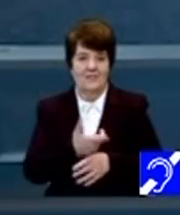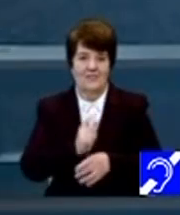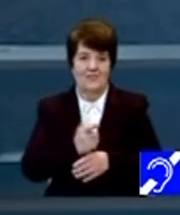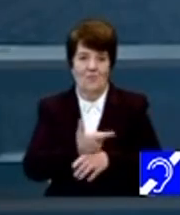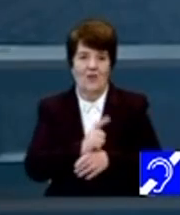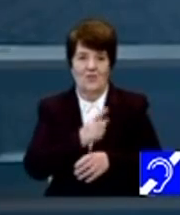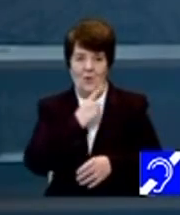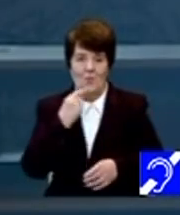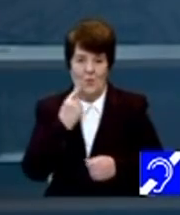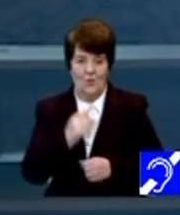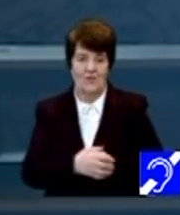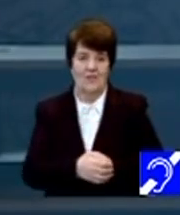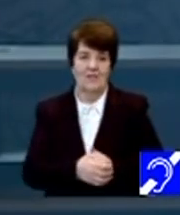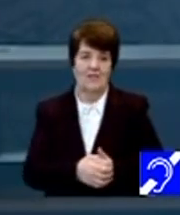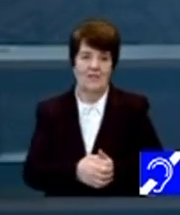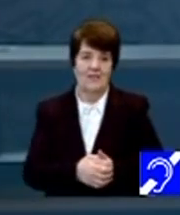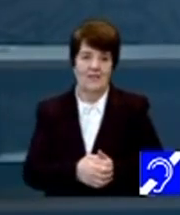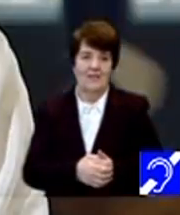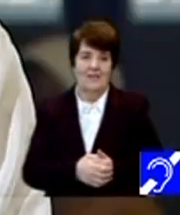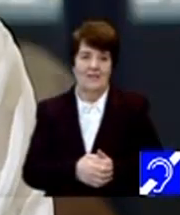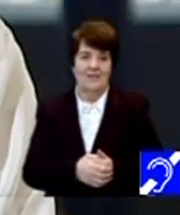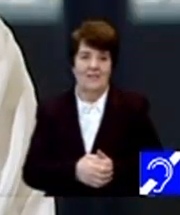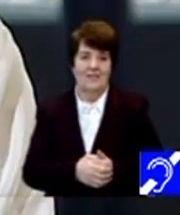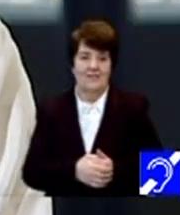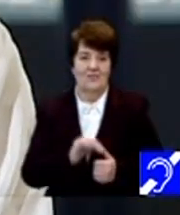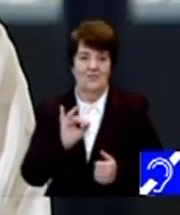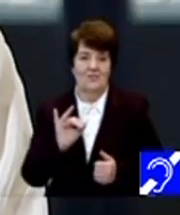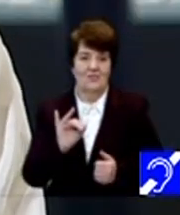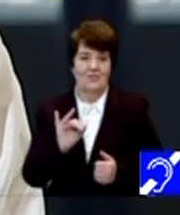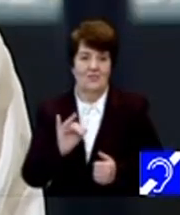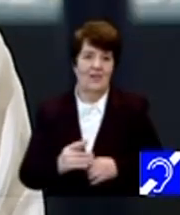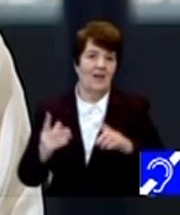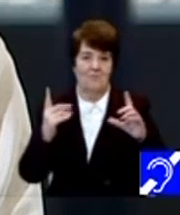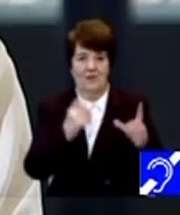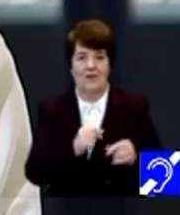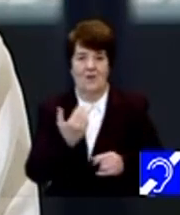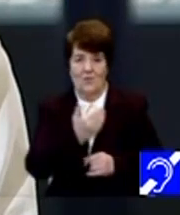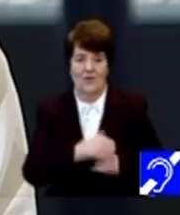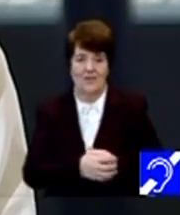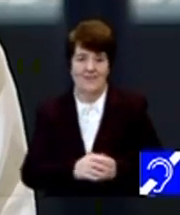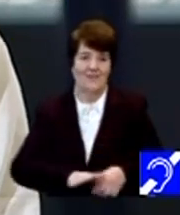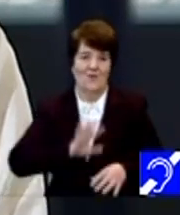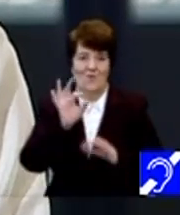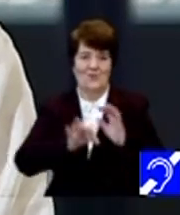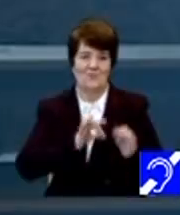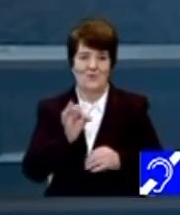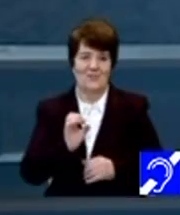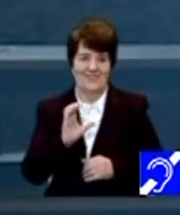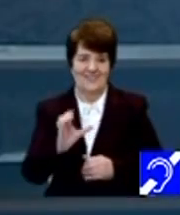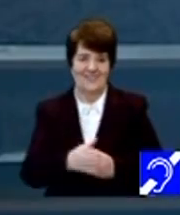place Elon Musk foarte mult, deci foarte, e eroul meu. Și aș pleca cu el în